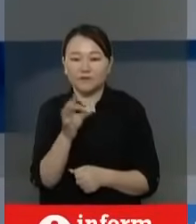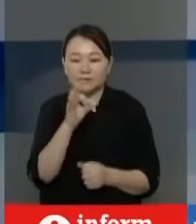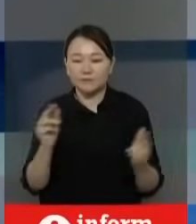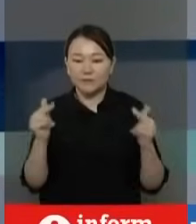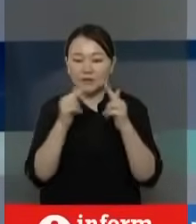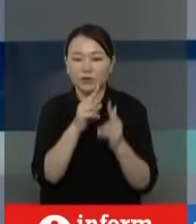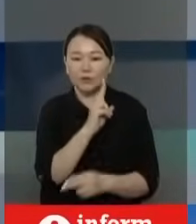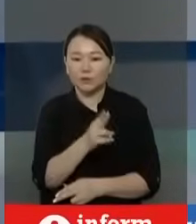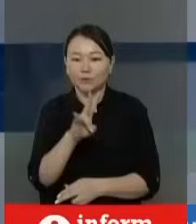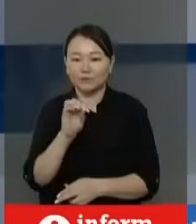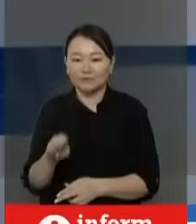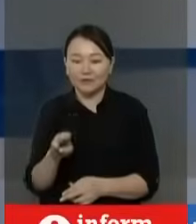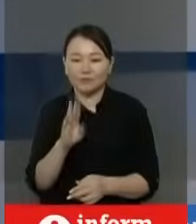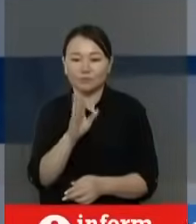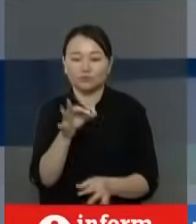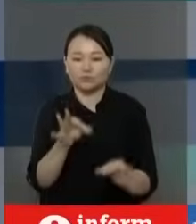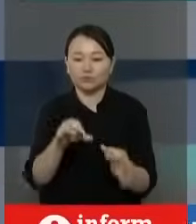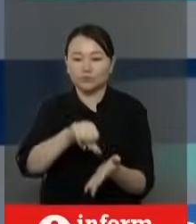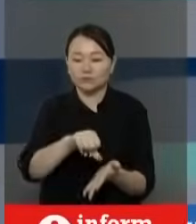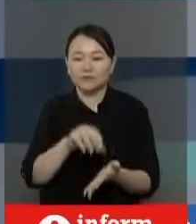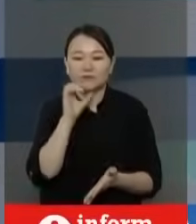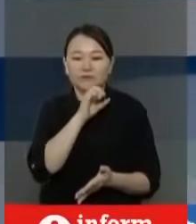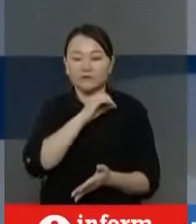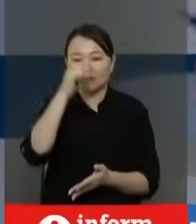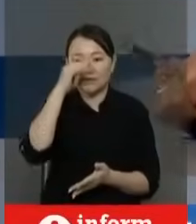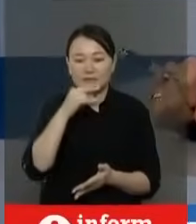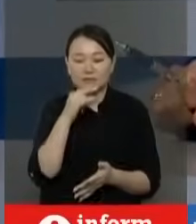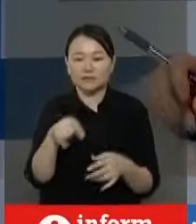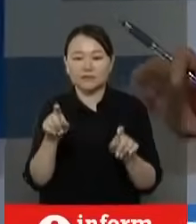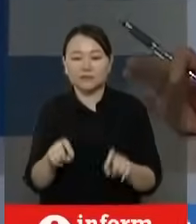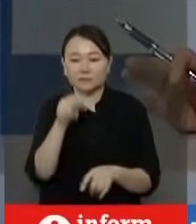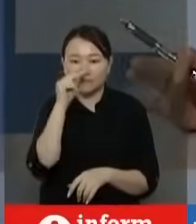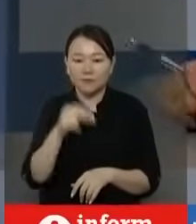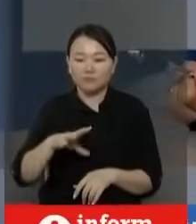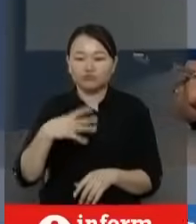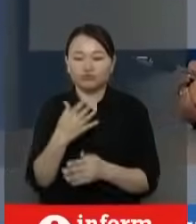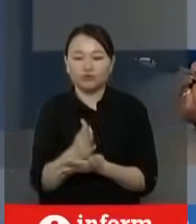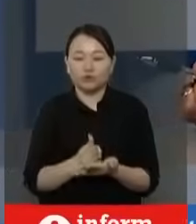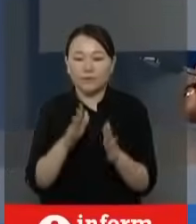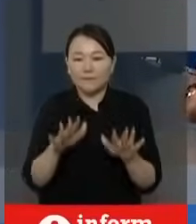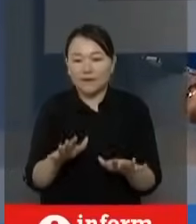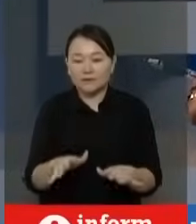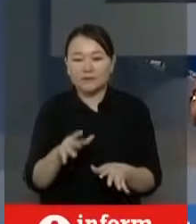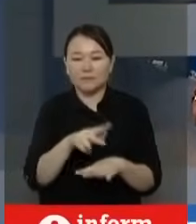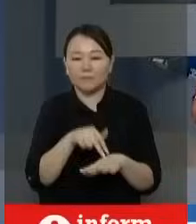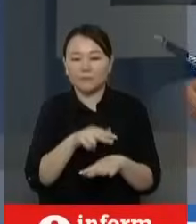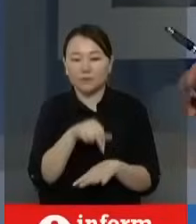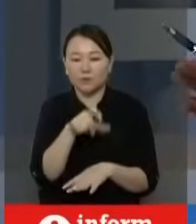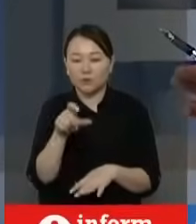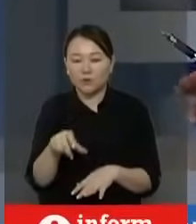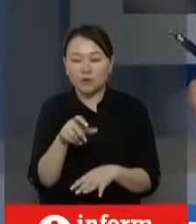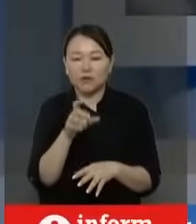пирамиды Кюнет предстали перед судом в Северном Казахстане. На скамье подсудимых экс-сотрудники местных правоохранительных